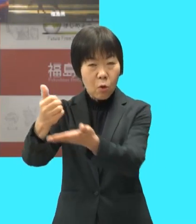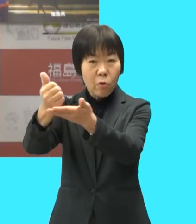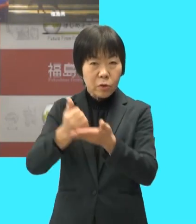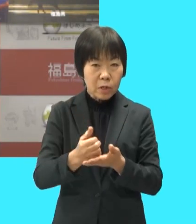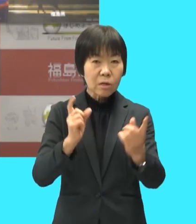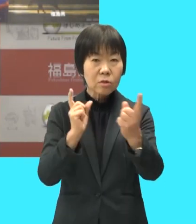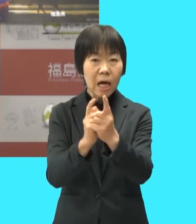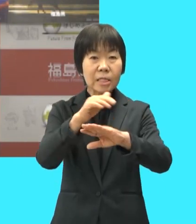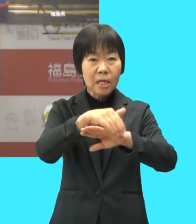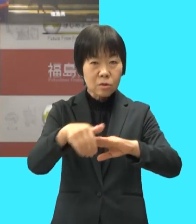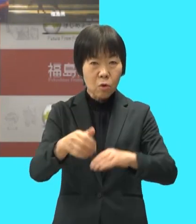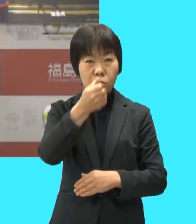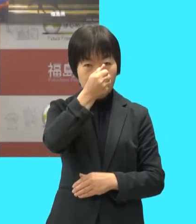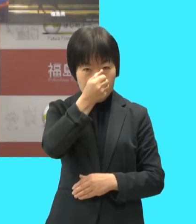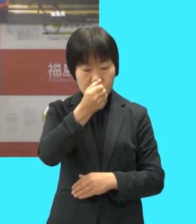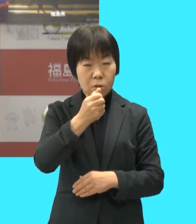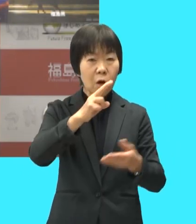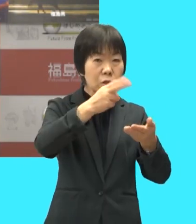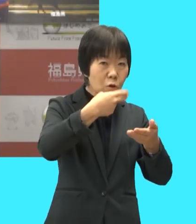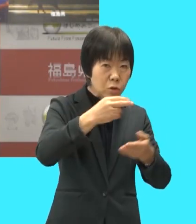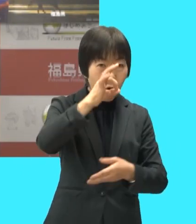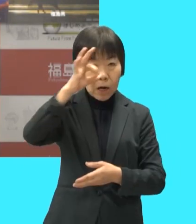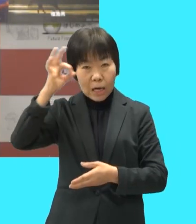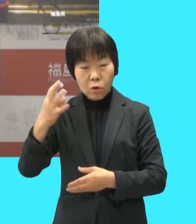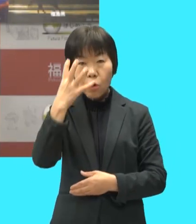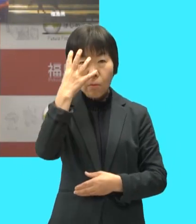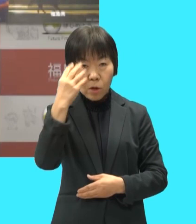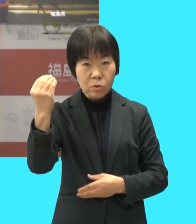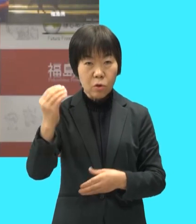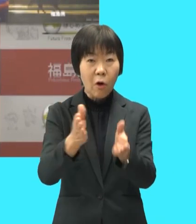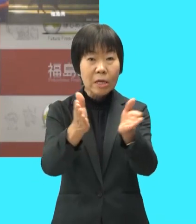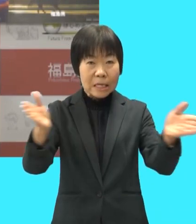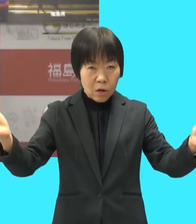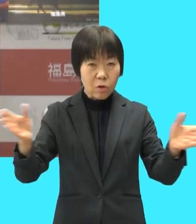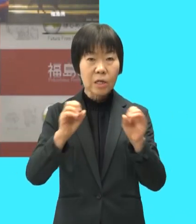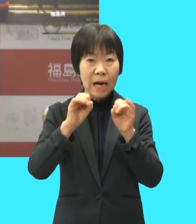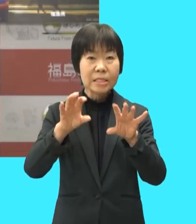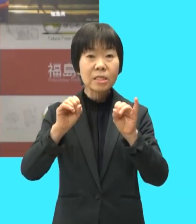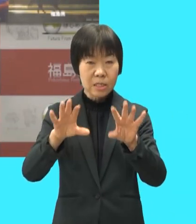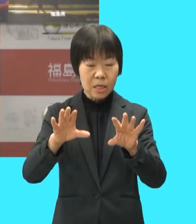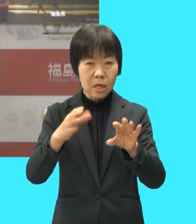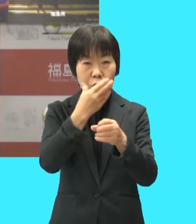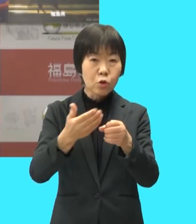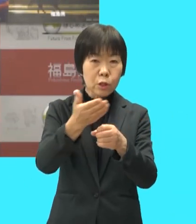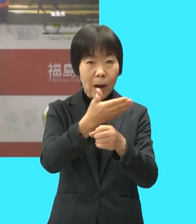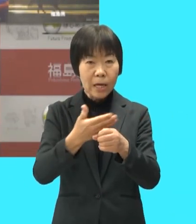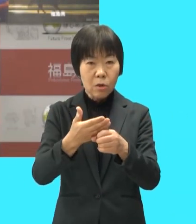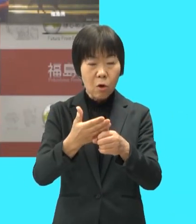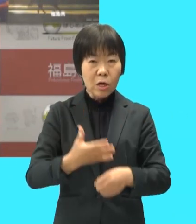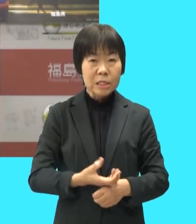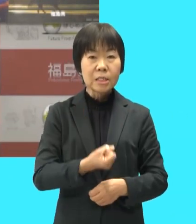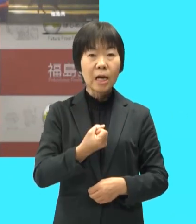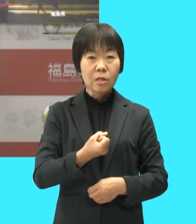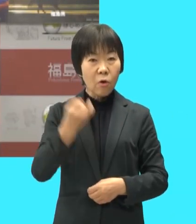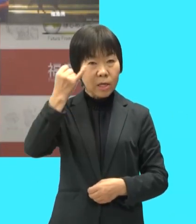らなる充実など食と観光の魅力を広く発信し福島への信頼